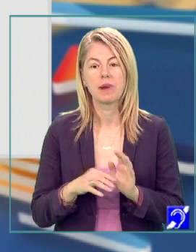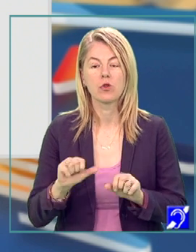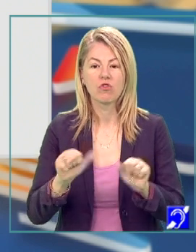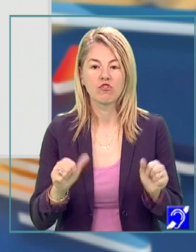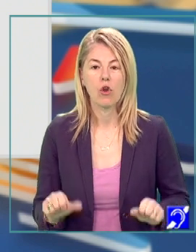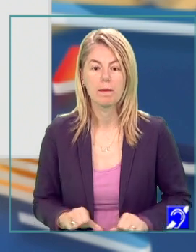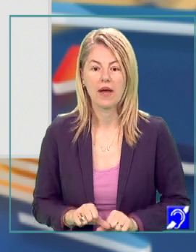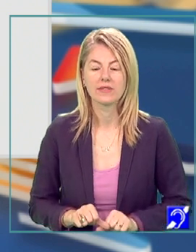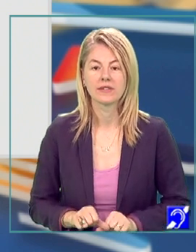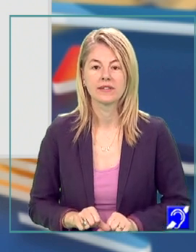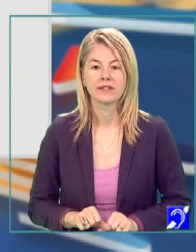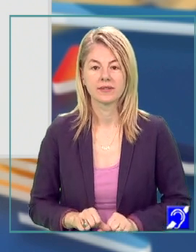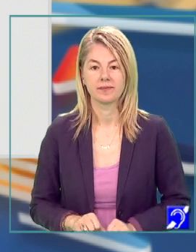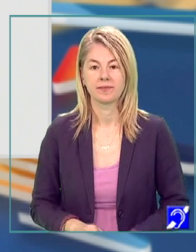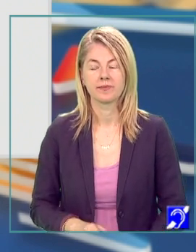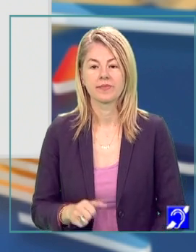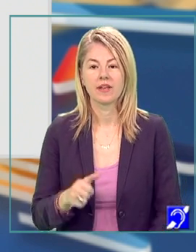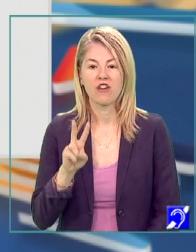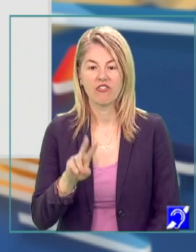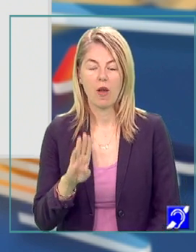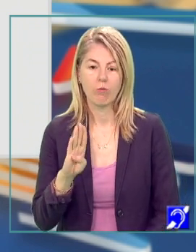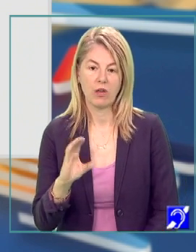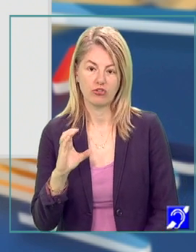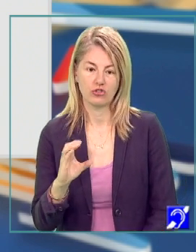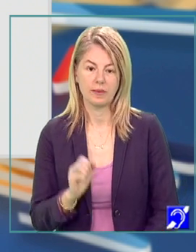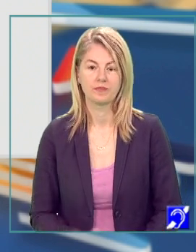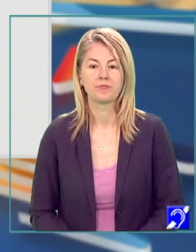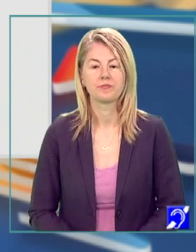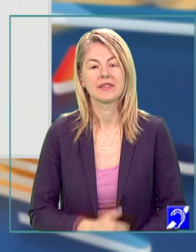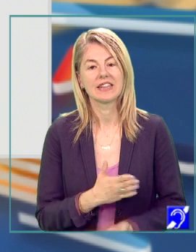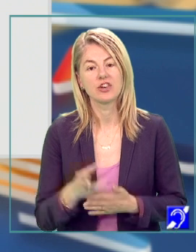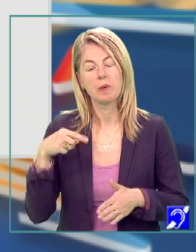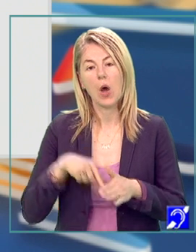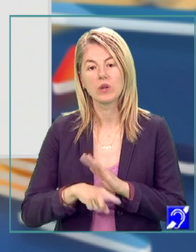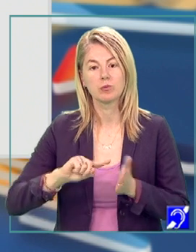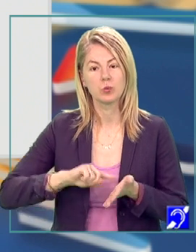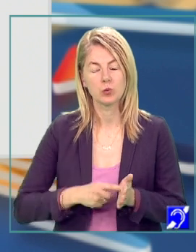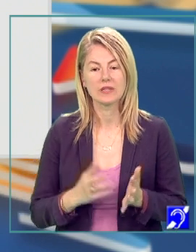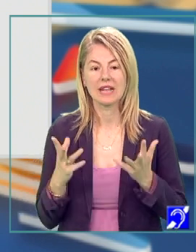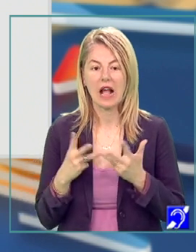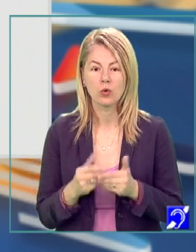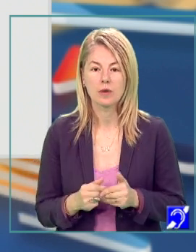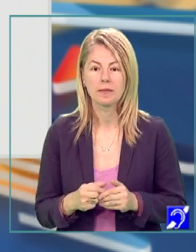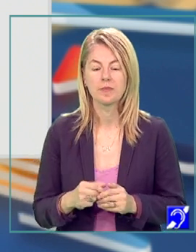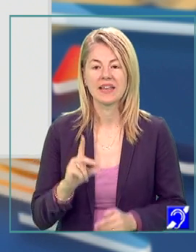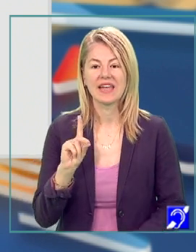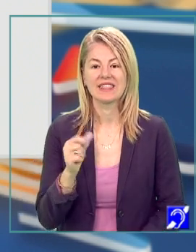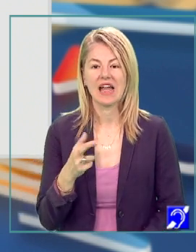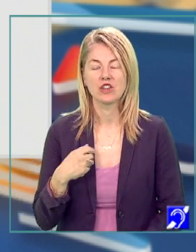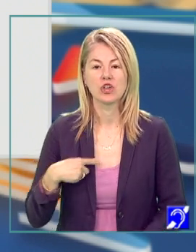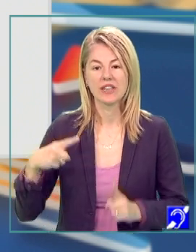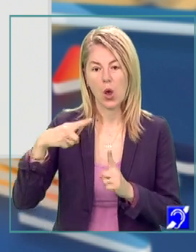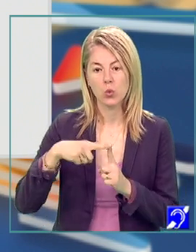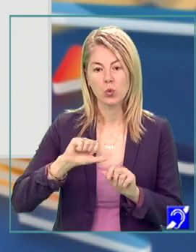de ele, adică pe VBC. Trecem la ultimul punct, să calculăm tangenta